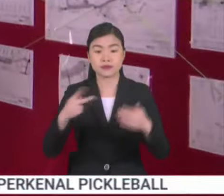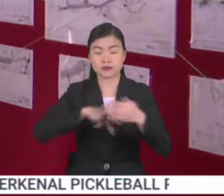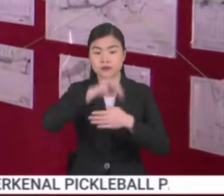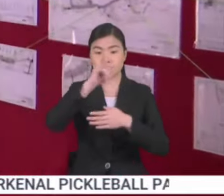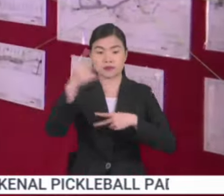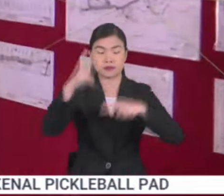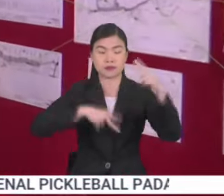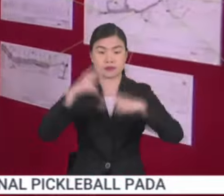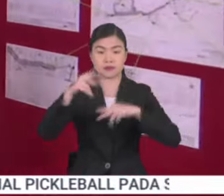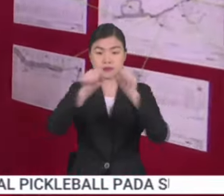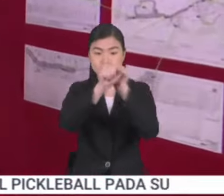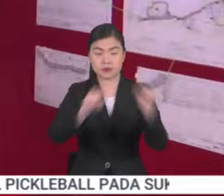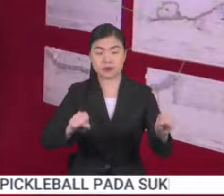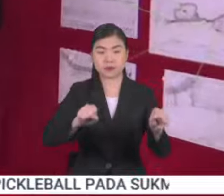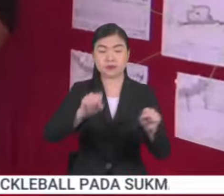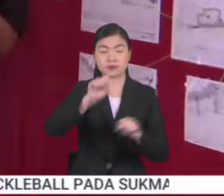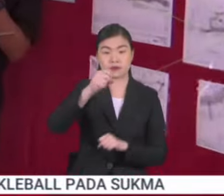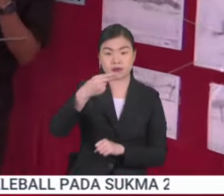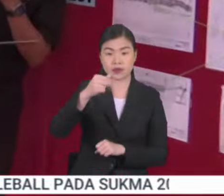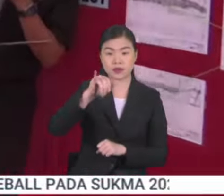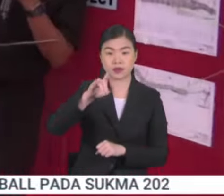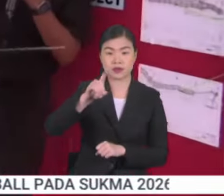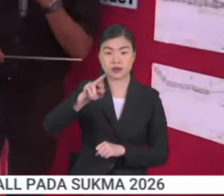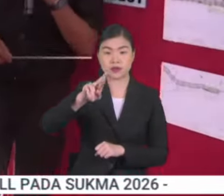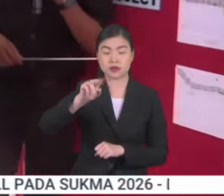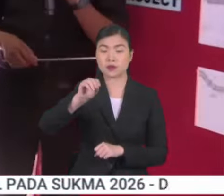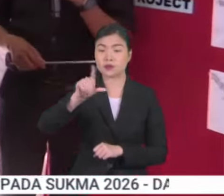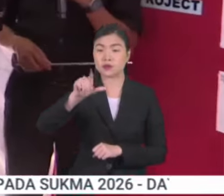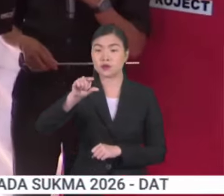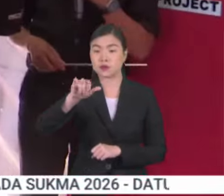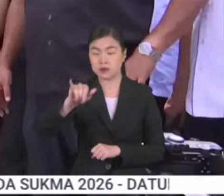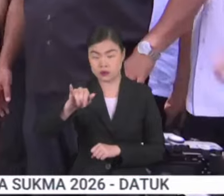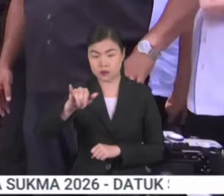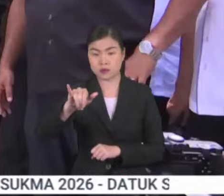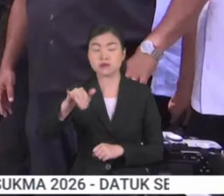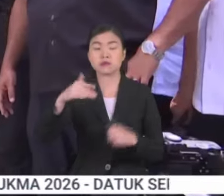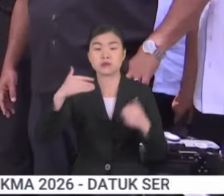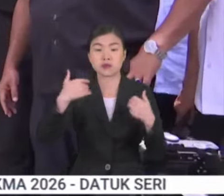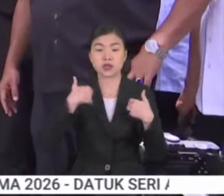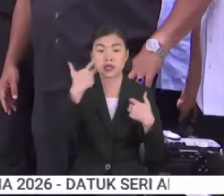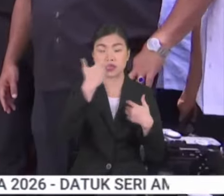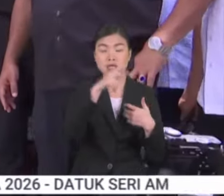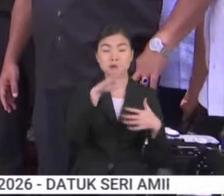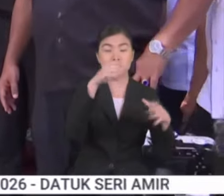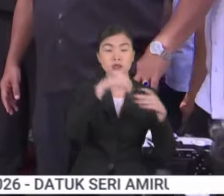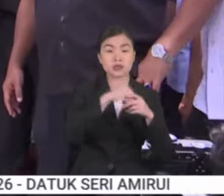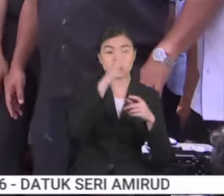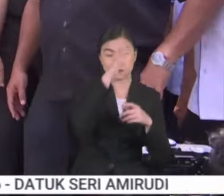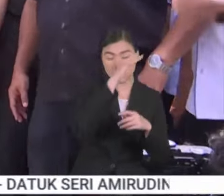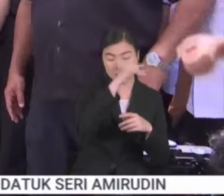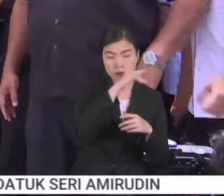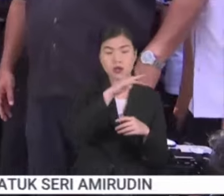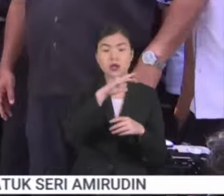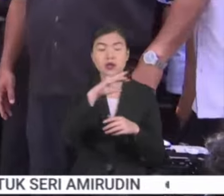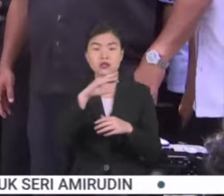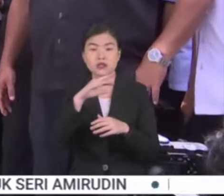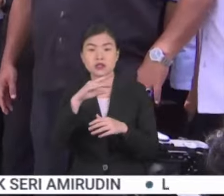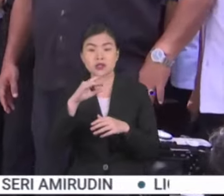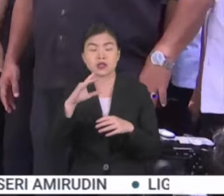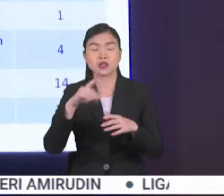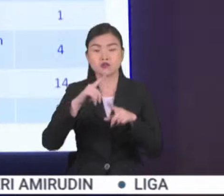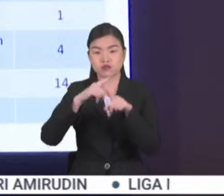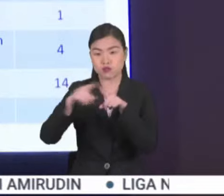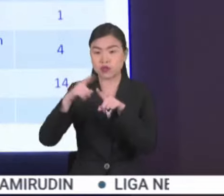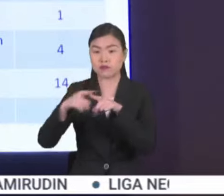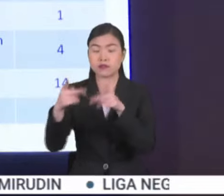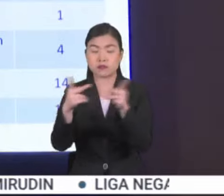projek pembinaan stesen hidrologi melibatkan 14 stesen masing-masing, 3 buah di Melaka Tengah, 5 di Alur Gajah dan 6 lagi di